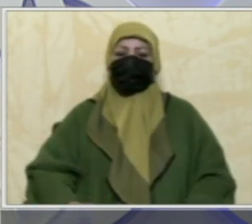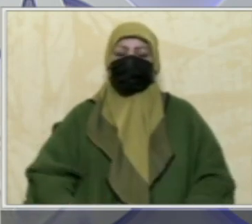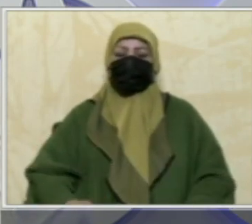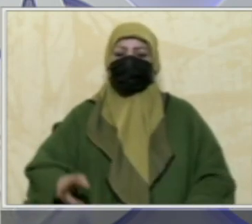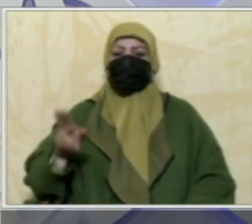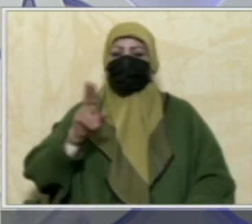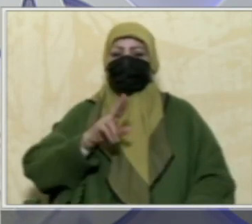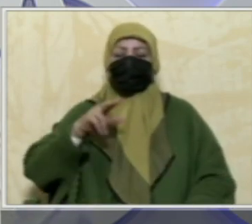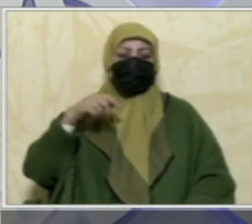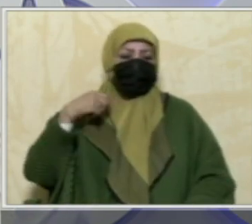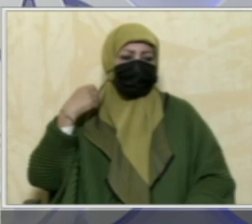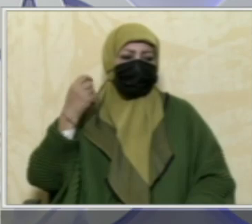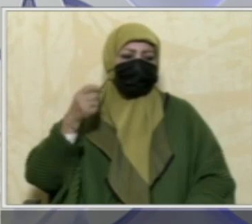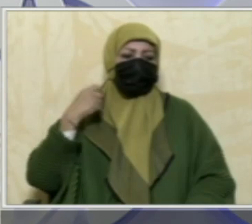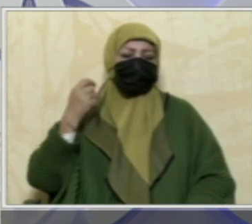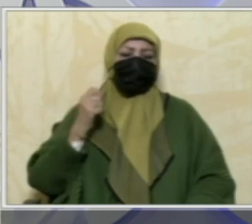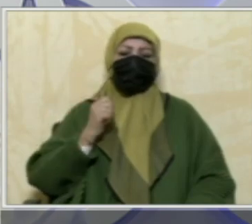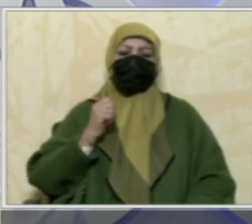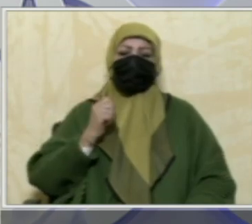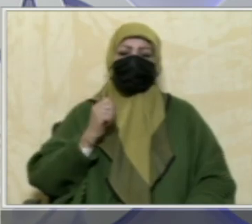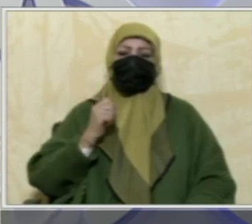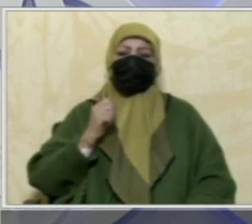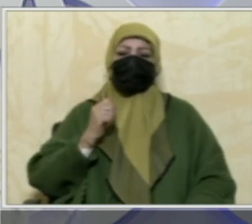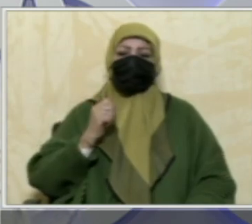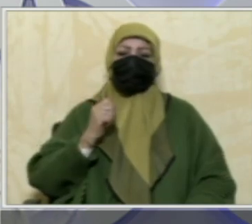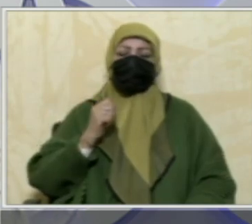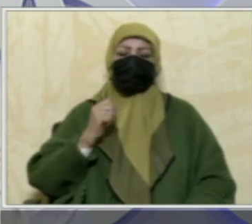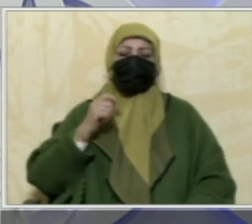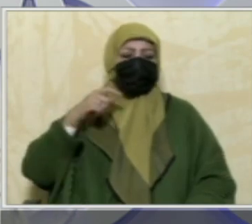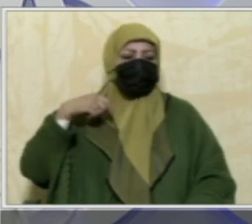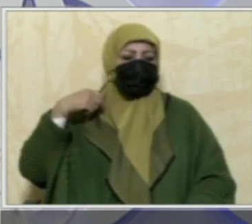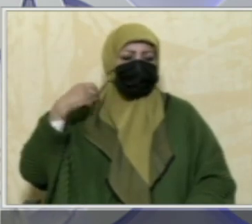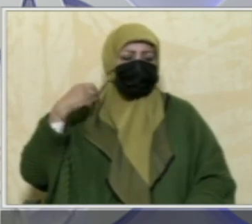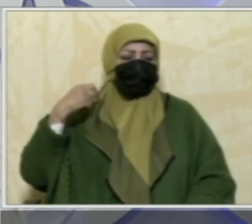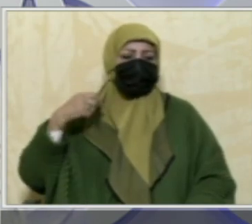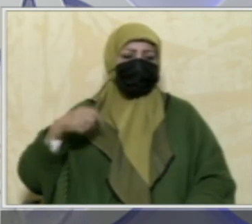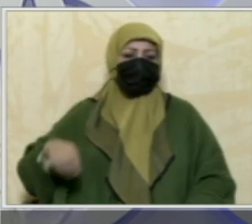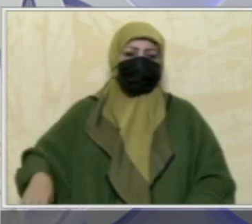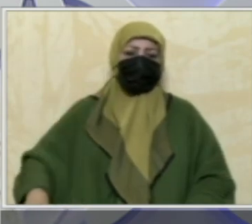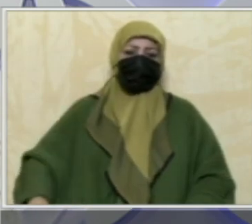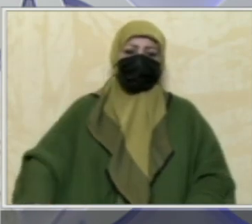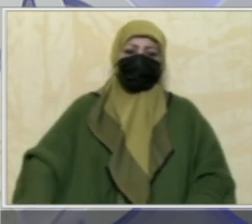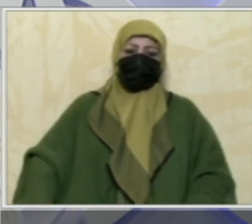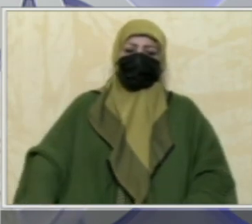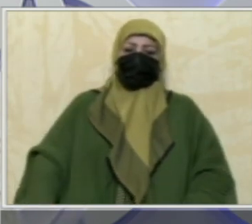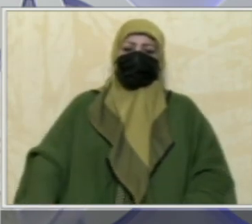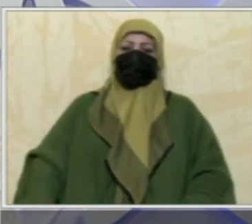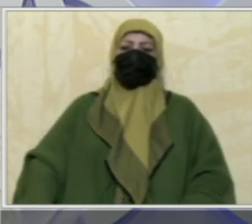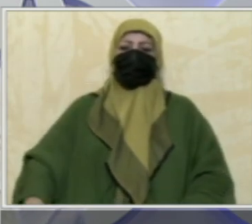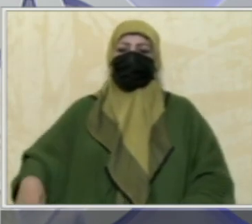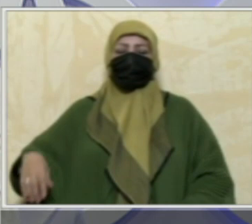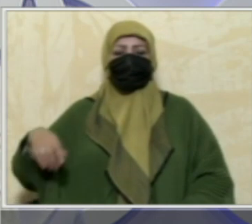الاضحيه بدايه ايش الضحي بها الغنم الضان ولا المعز